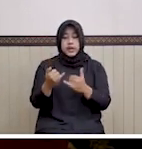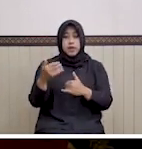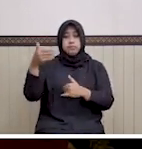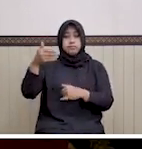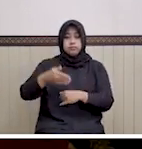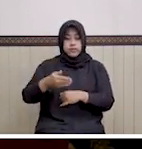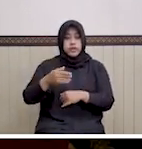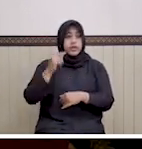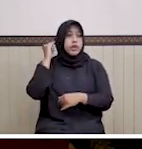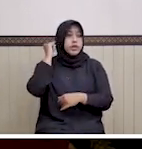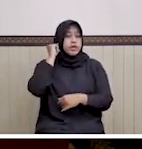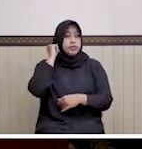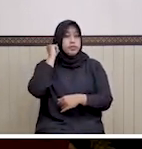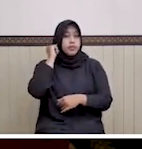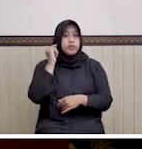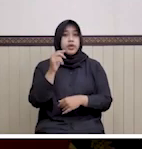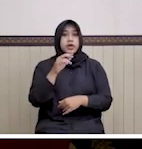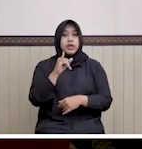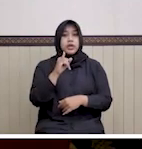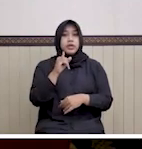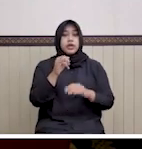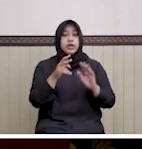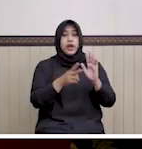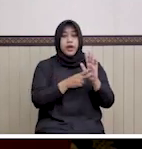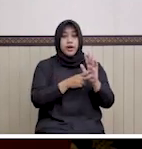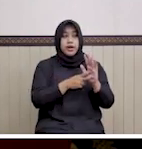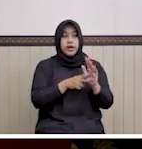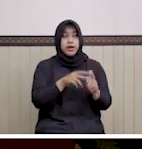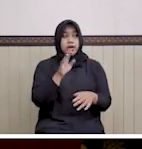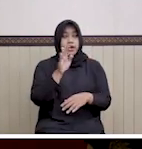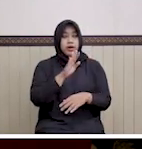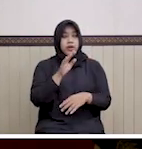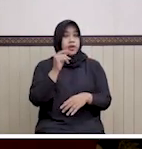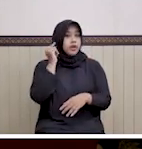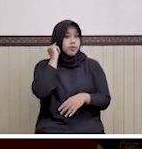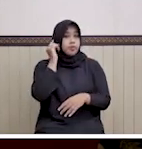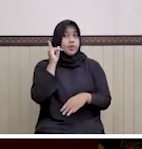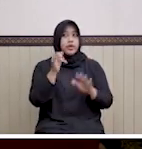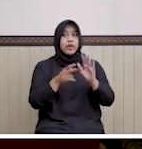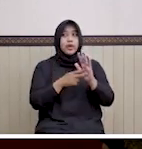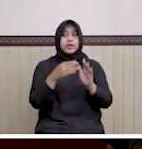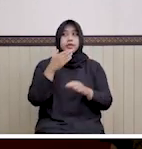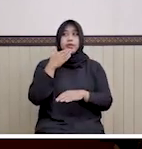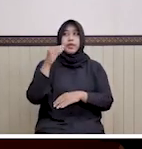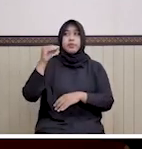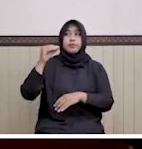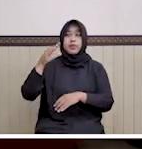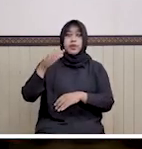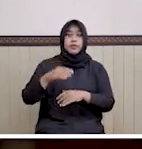hadir Ibu Tien saya sabar dulu Ibu Selamat pagi